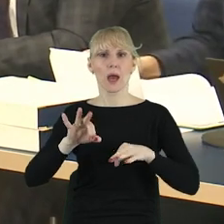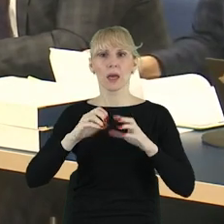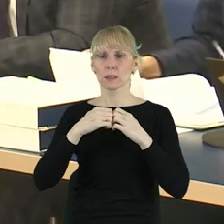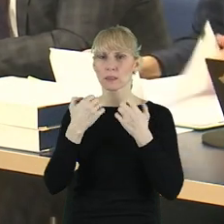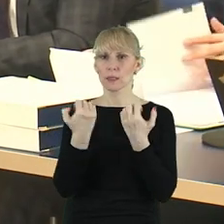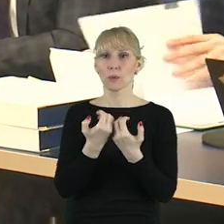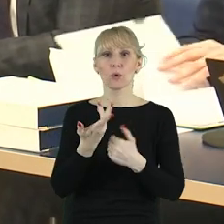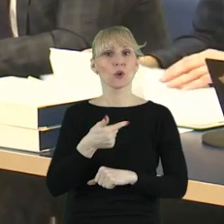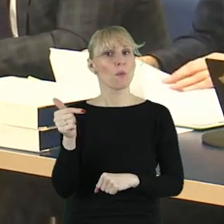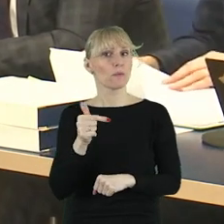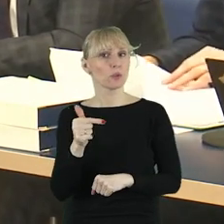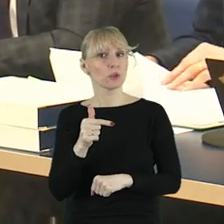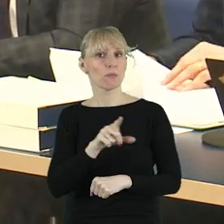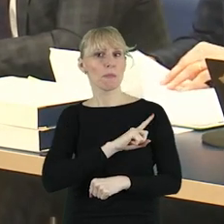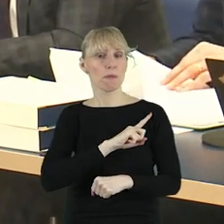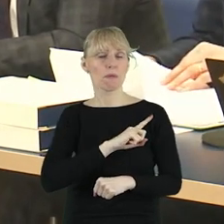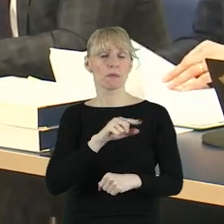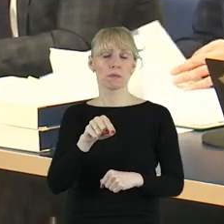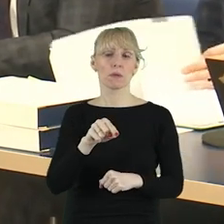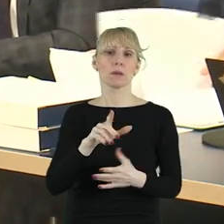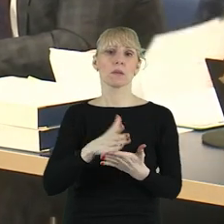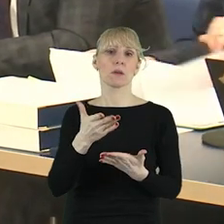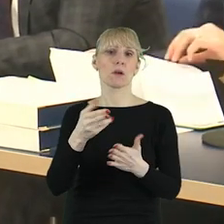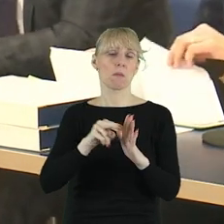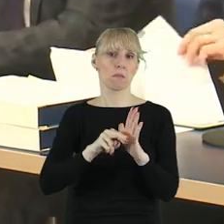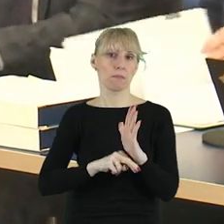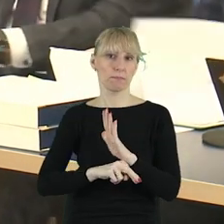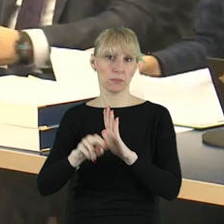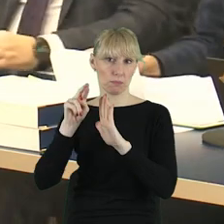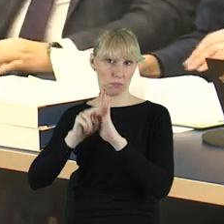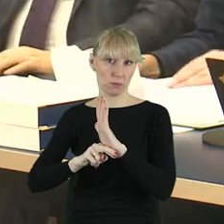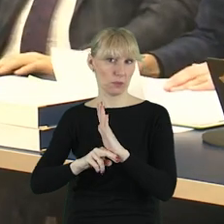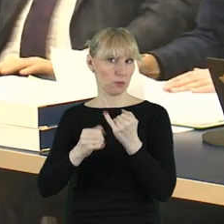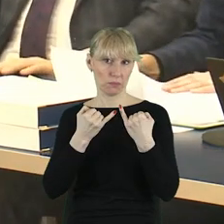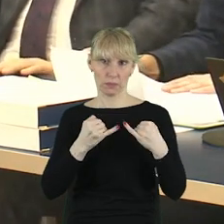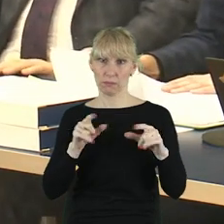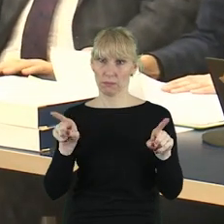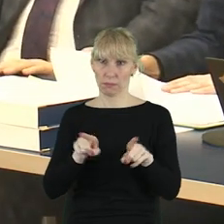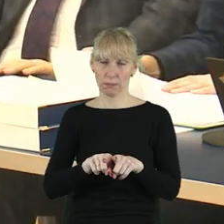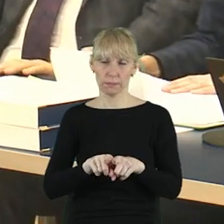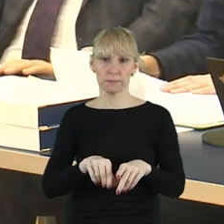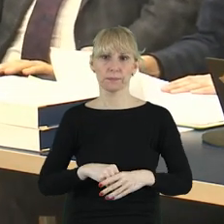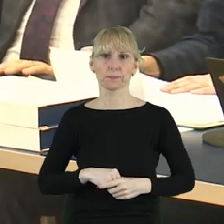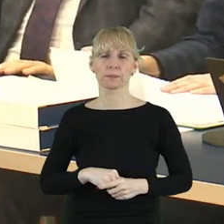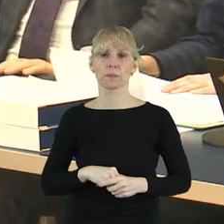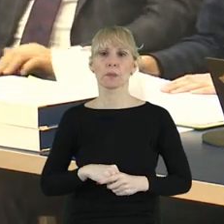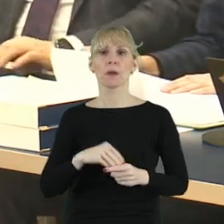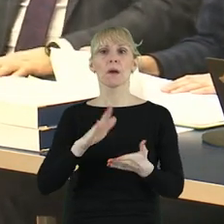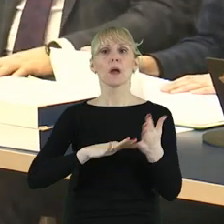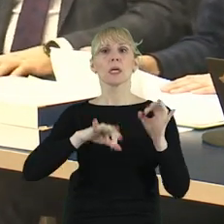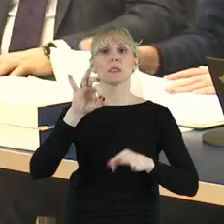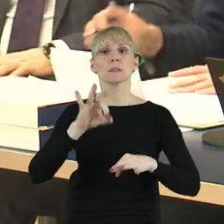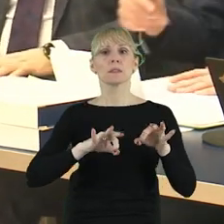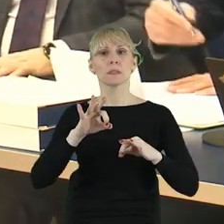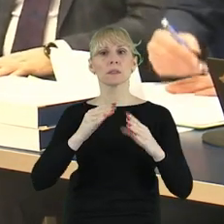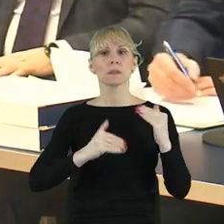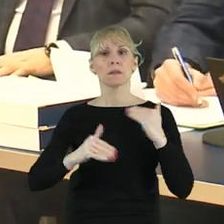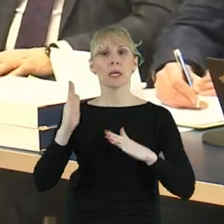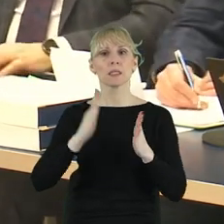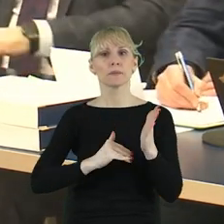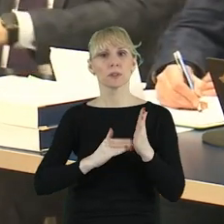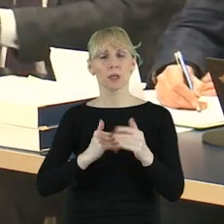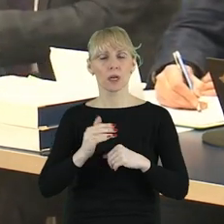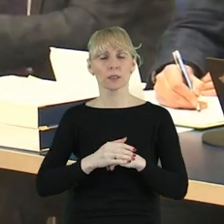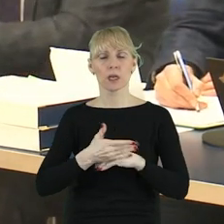Stanowiska dotyczące przedmiotowej sesji nadzwyczajnej powinni prezentować tylko i wyłącznie radni